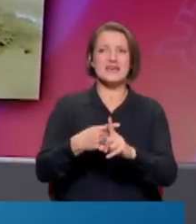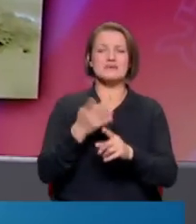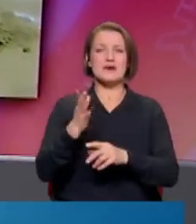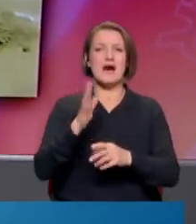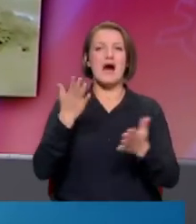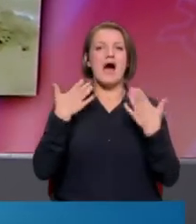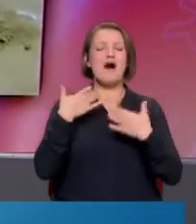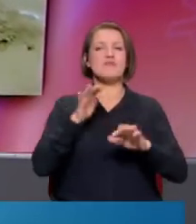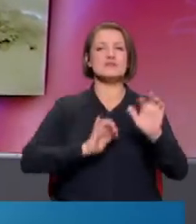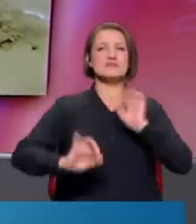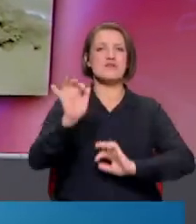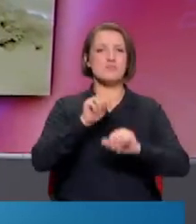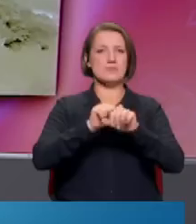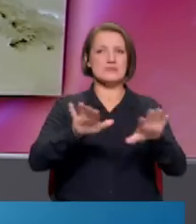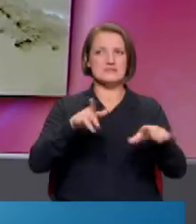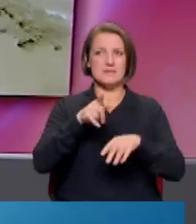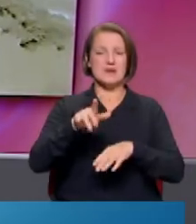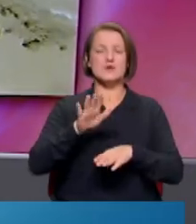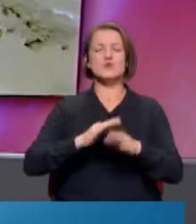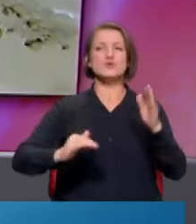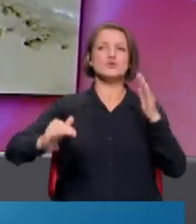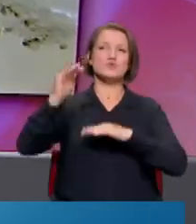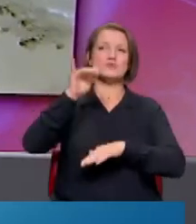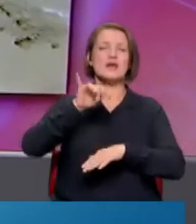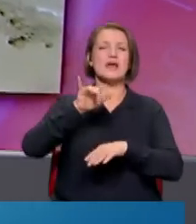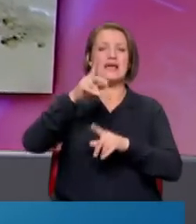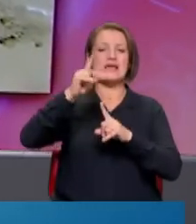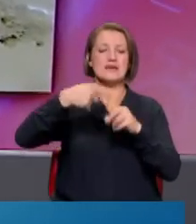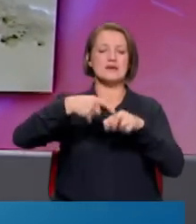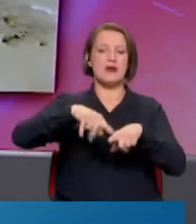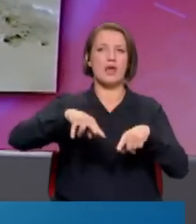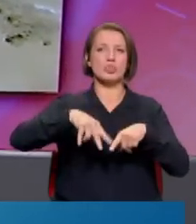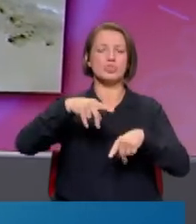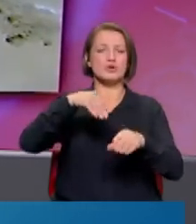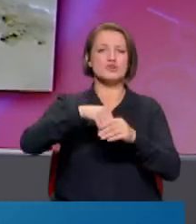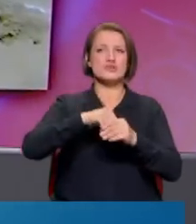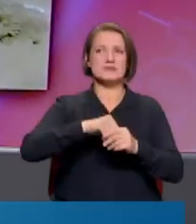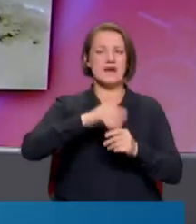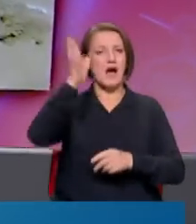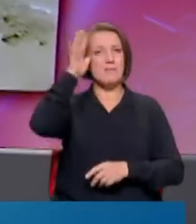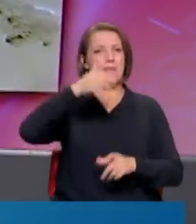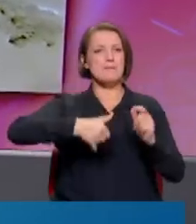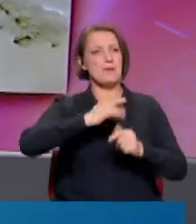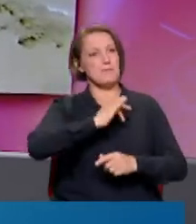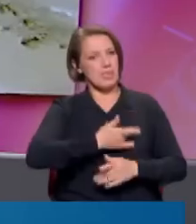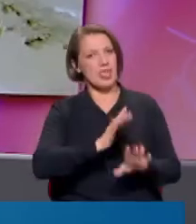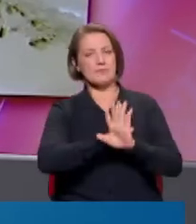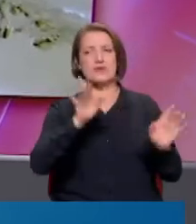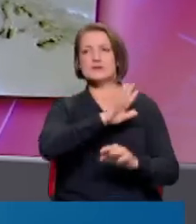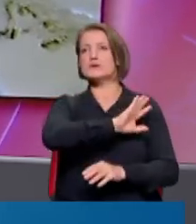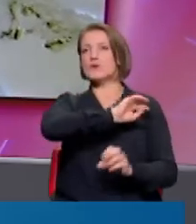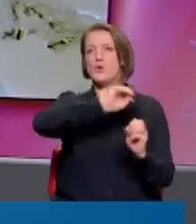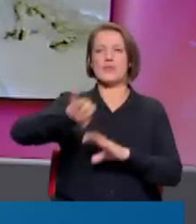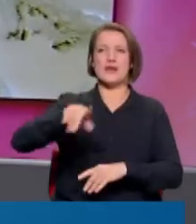savunma sistemleri ve yüksek irtifa sistemler gönderiyor İran için Biden ikna etti gönderiyor Şimdi bunlar da